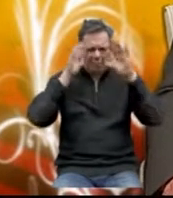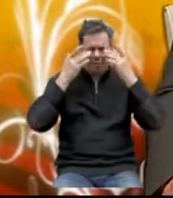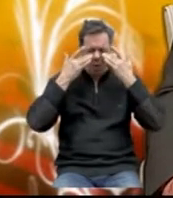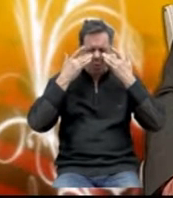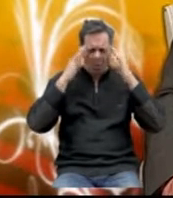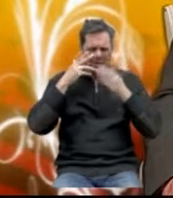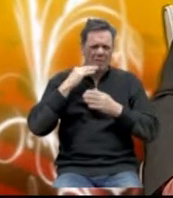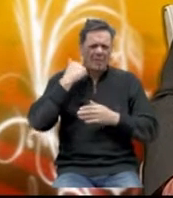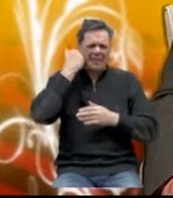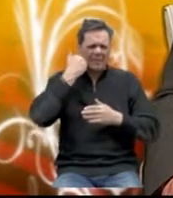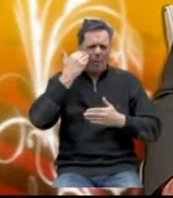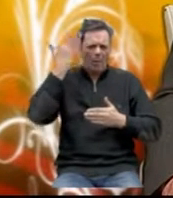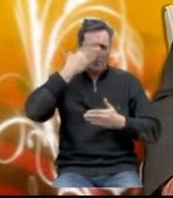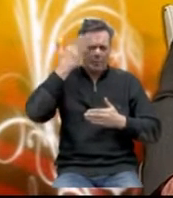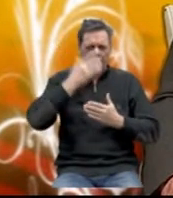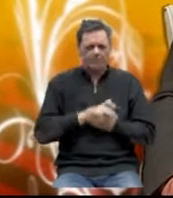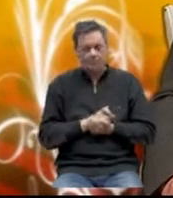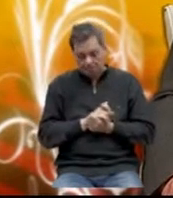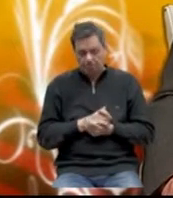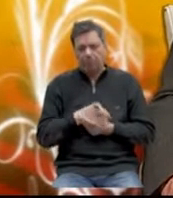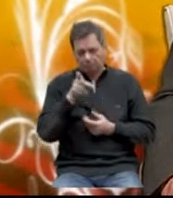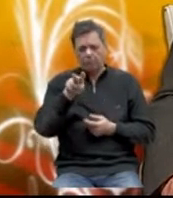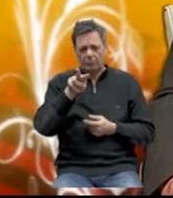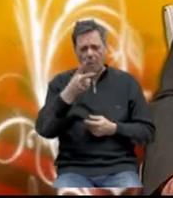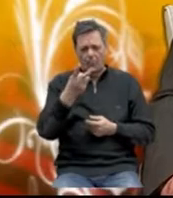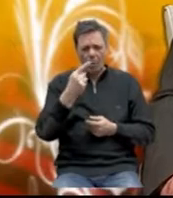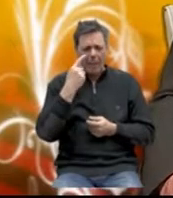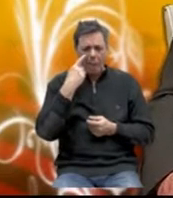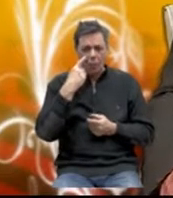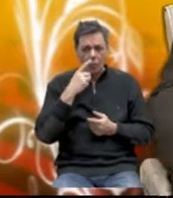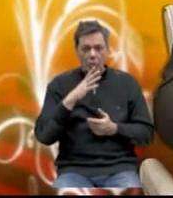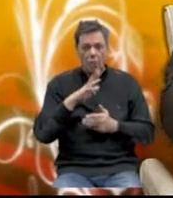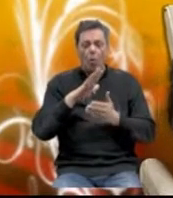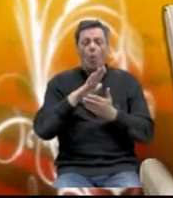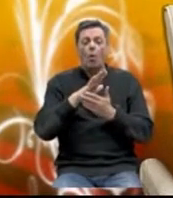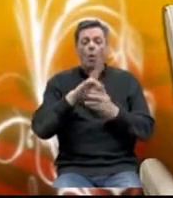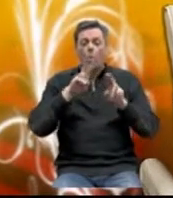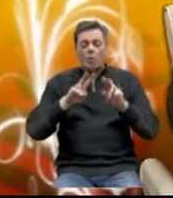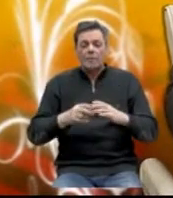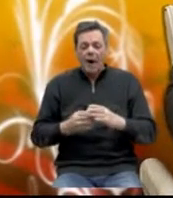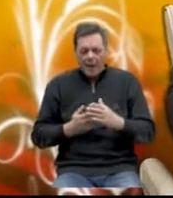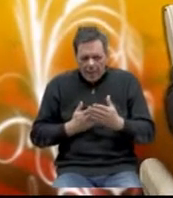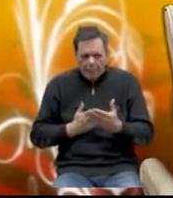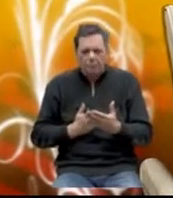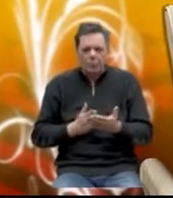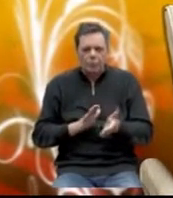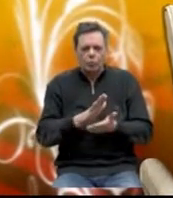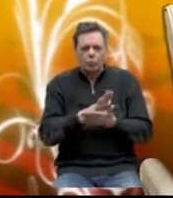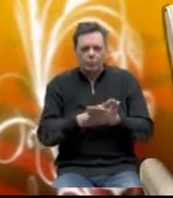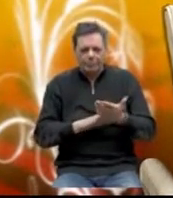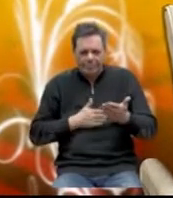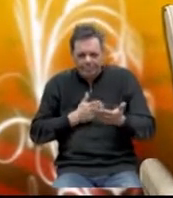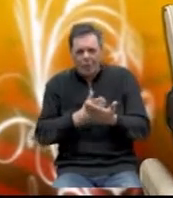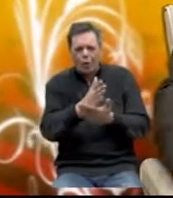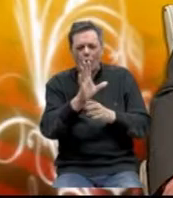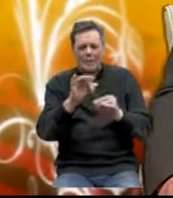tome, znači, retinopatija, odnosno promjene na očima su zapravo nastale otprilike kroz 10 godina, ovisno